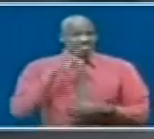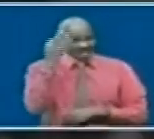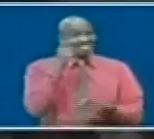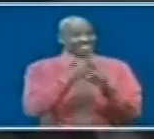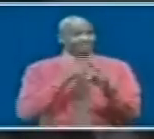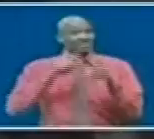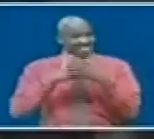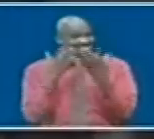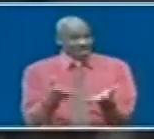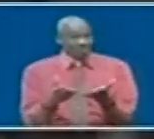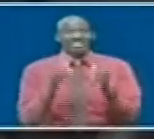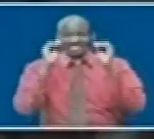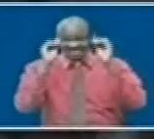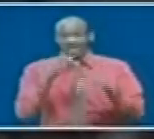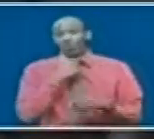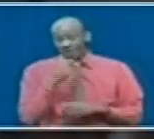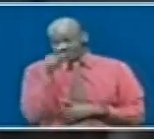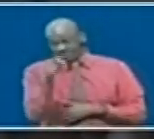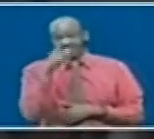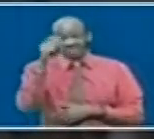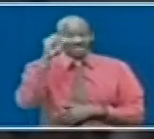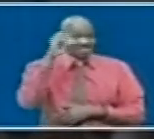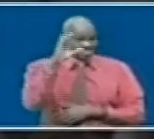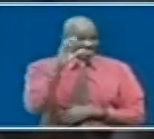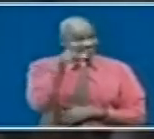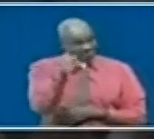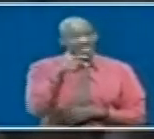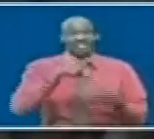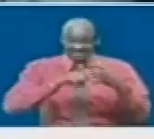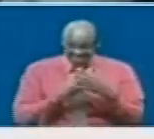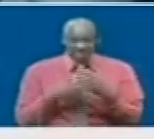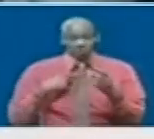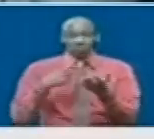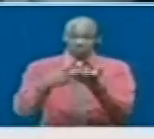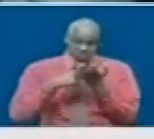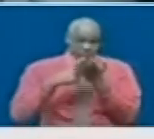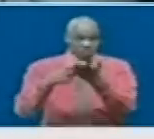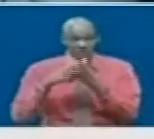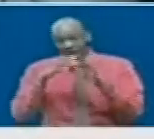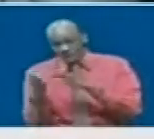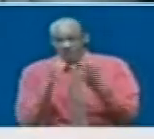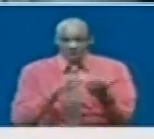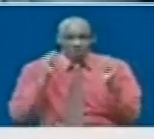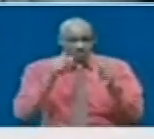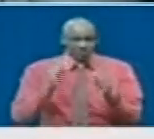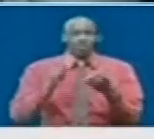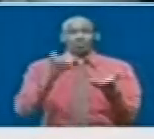ushaanza, walimu wanaitaka tume ya huduma kwa walimu TSC kuanzisha majadiliano ya kutathmini iwapo